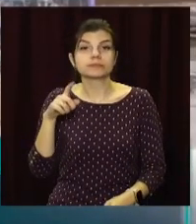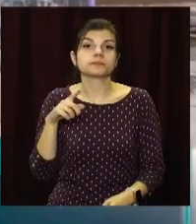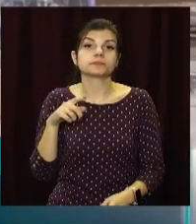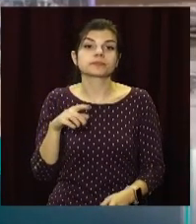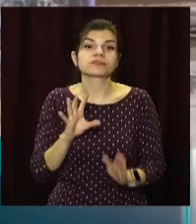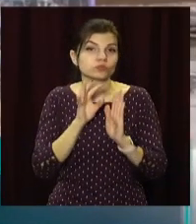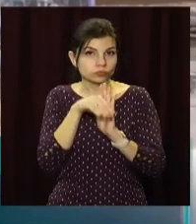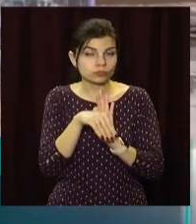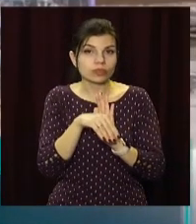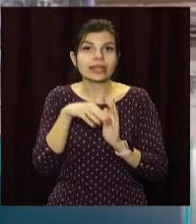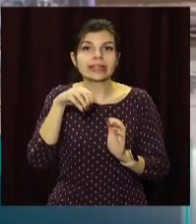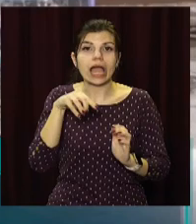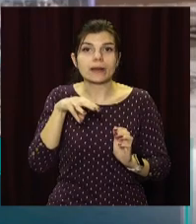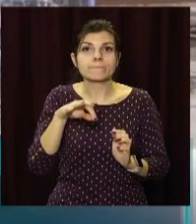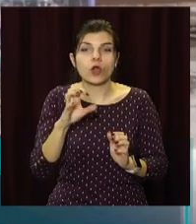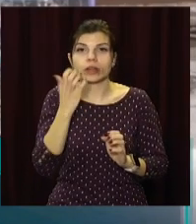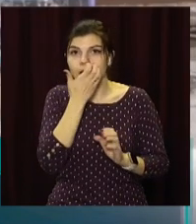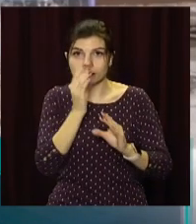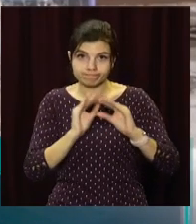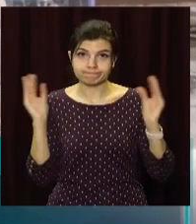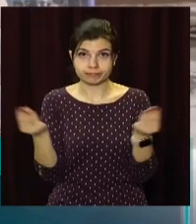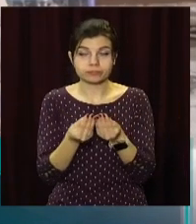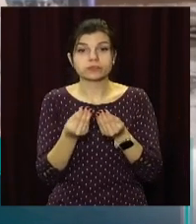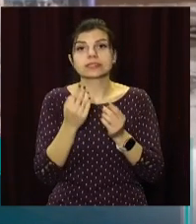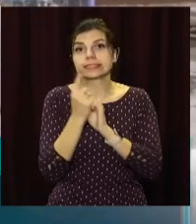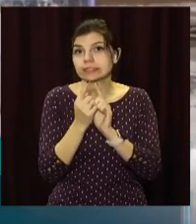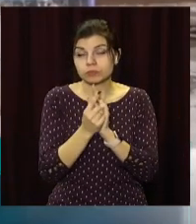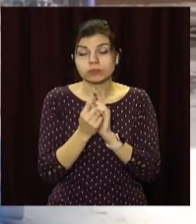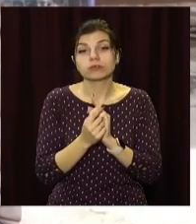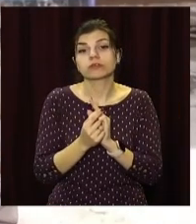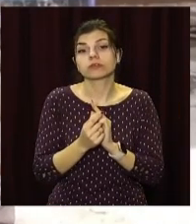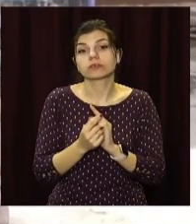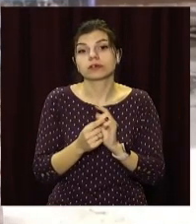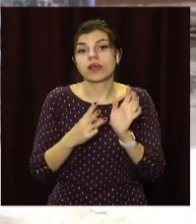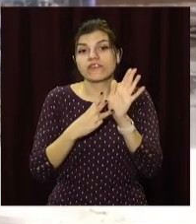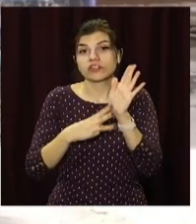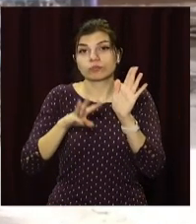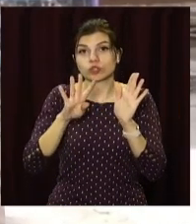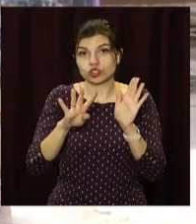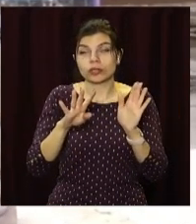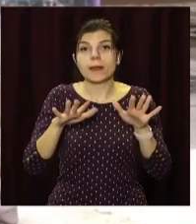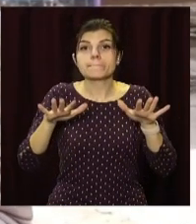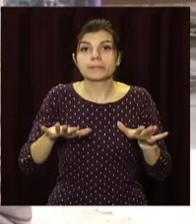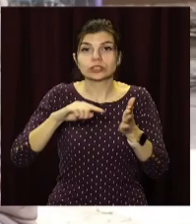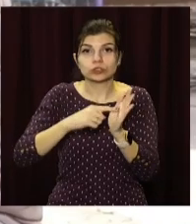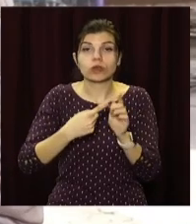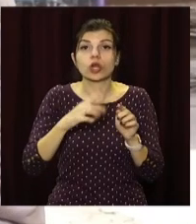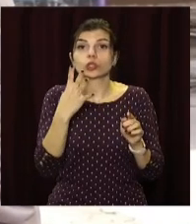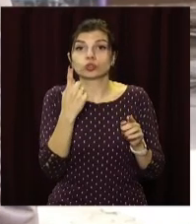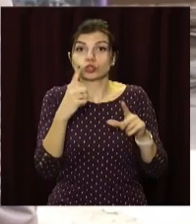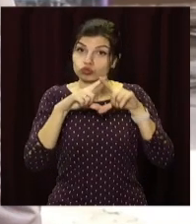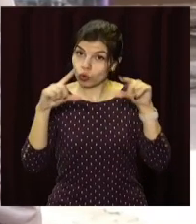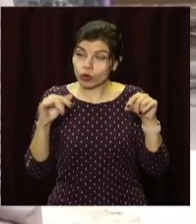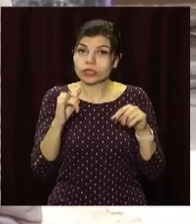до термомодернізації і реновації 84 об'єкта, з них 41